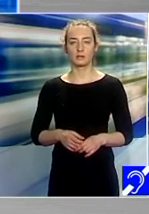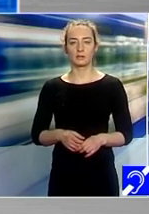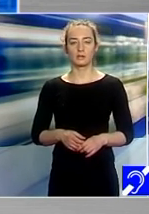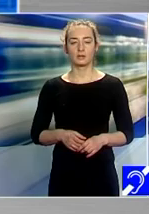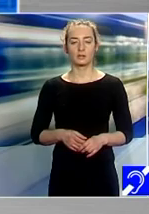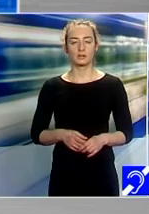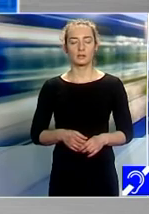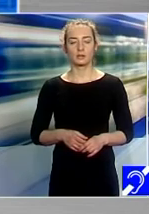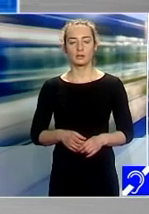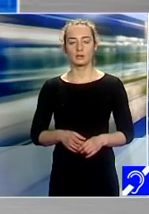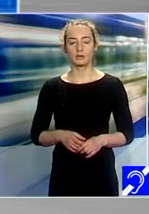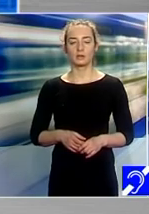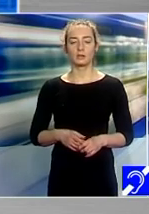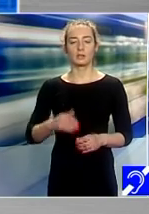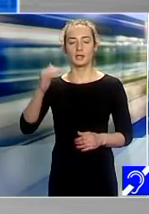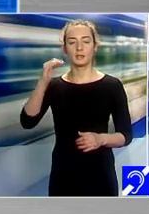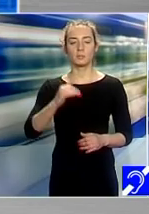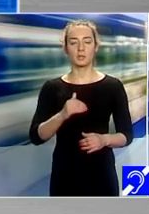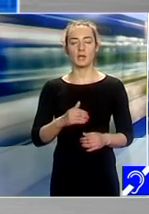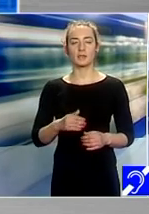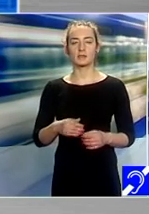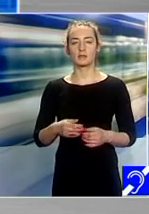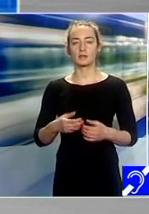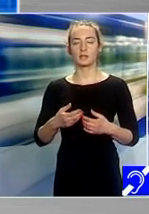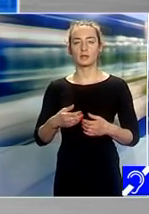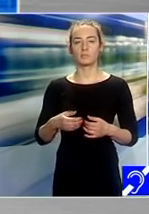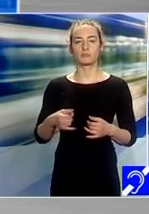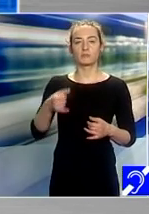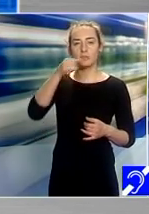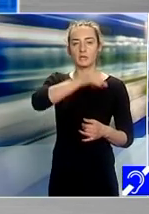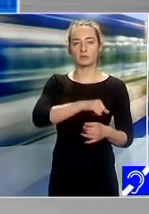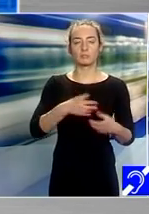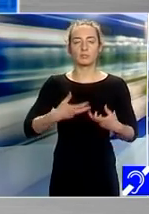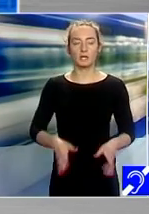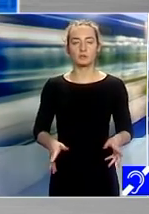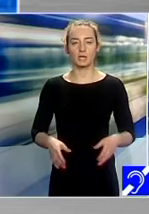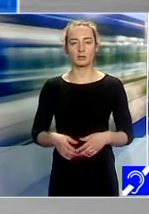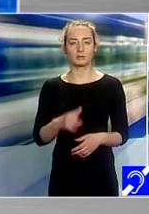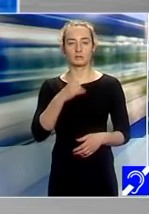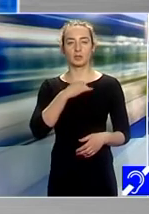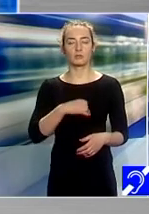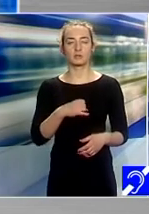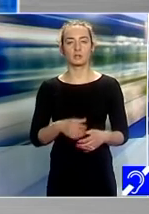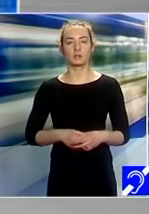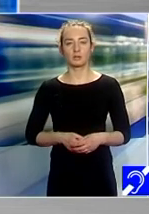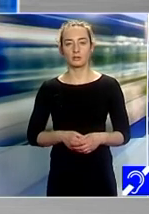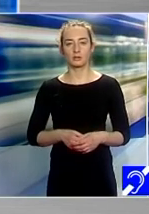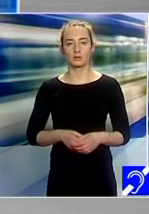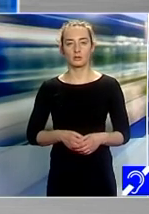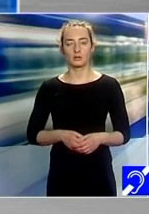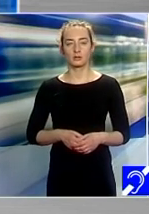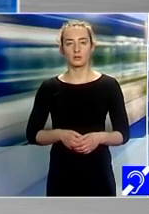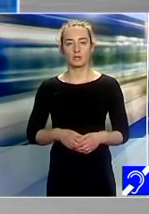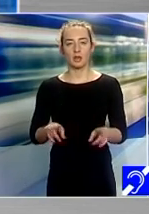că diminuează foarte mult rata de eșec în chirurgia aceea, care este o chirurgie foarte demanding, microchirurgie făcută